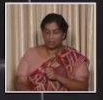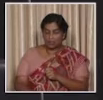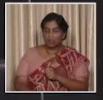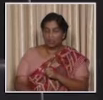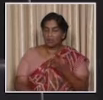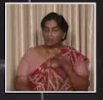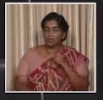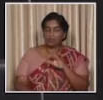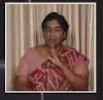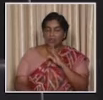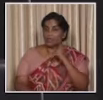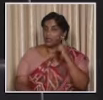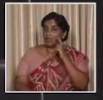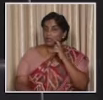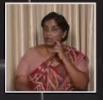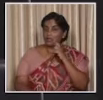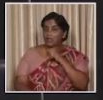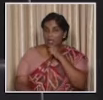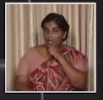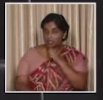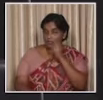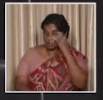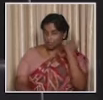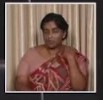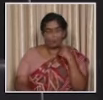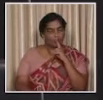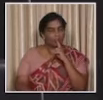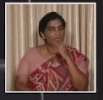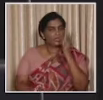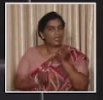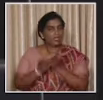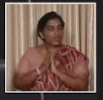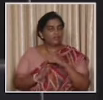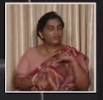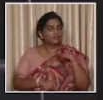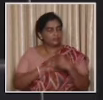இந்திய வம்சாவளி மலையக